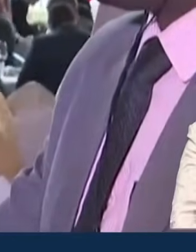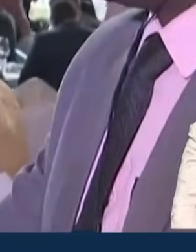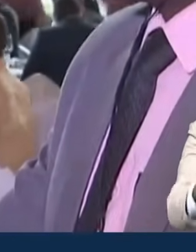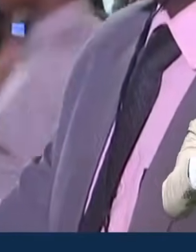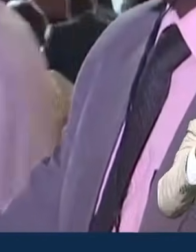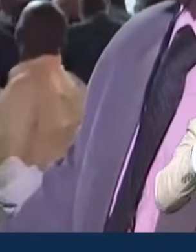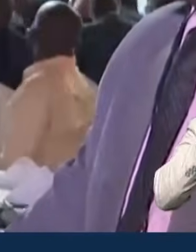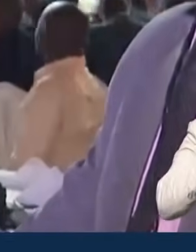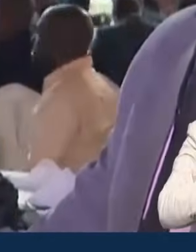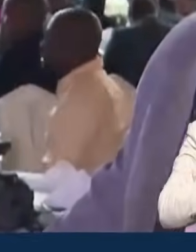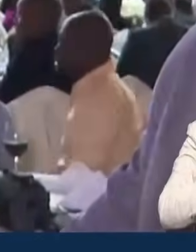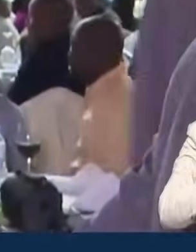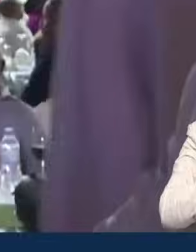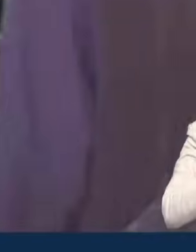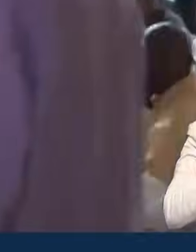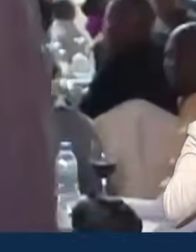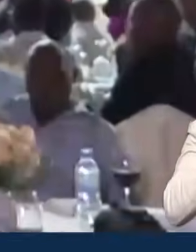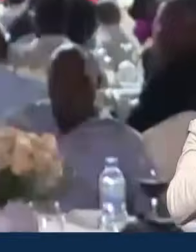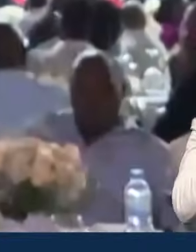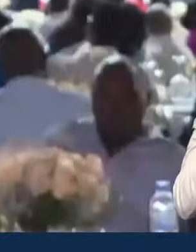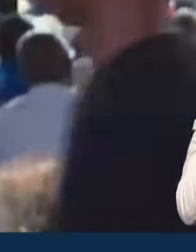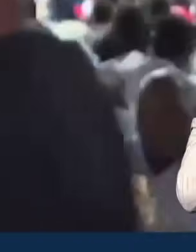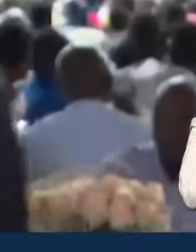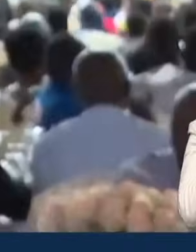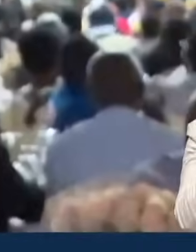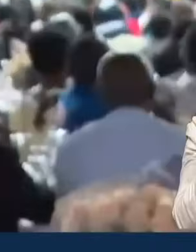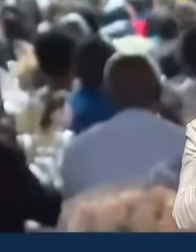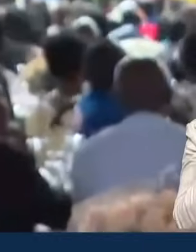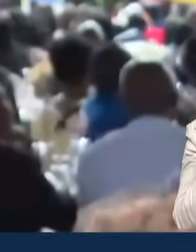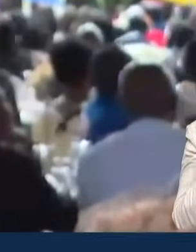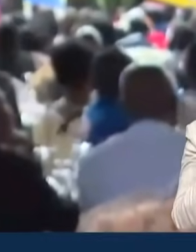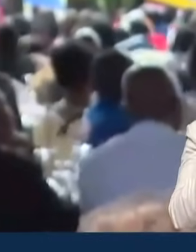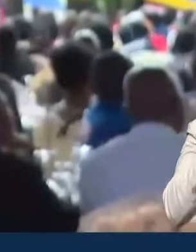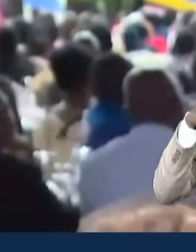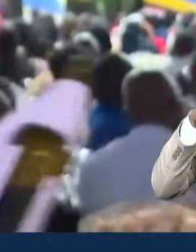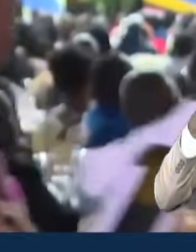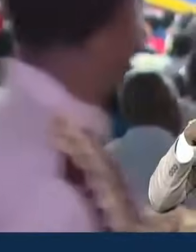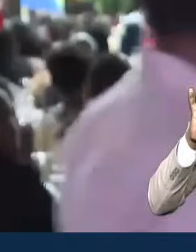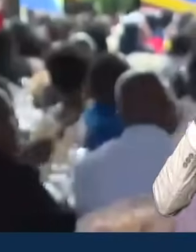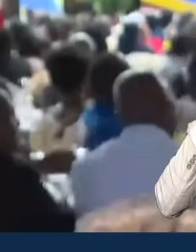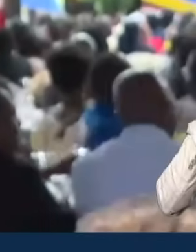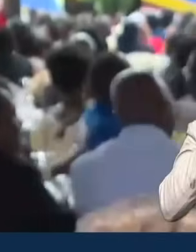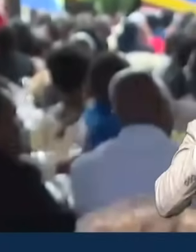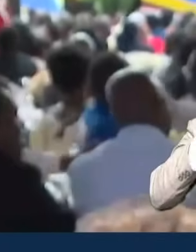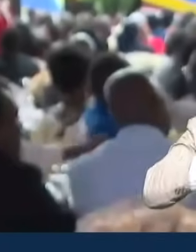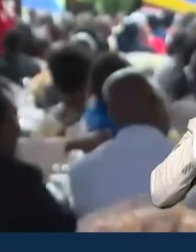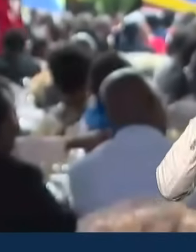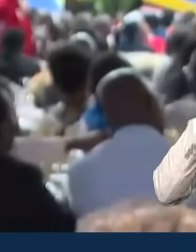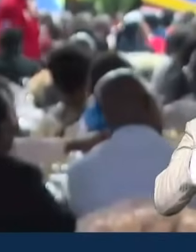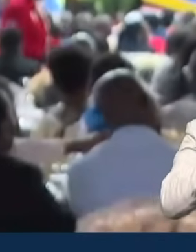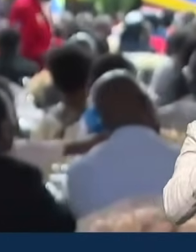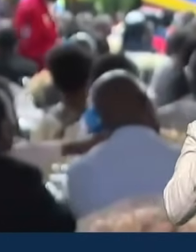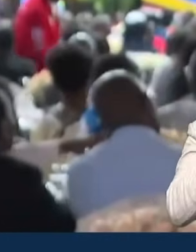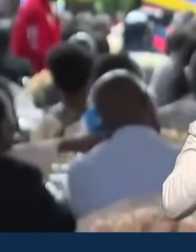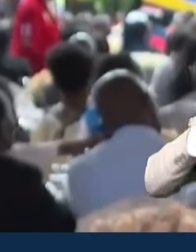gisigiye abatuye uyu muryango wa Afurika y'Iburasirazuba ni uko abadepite bamaze kubona ko dushobora kugendera ku mategeko kandi